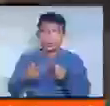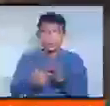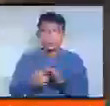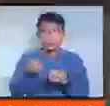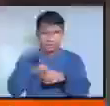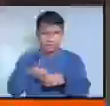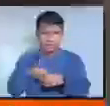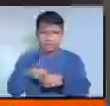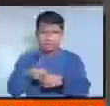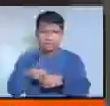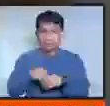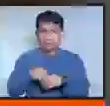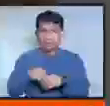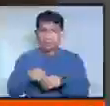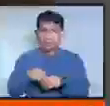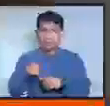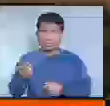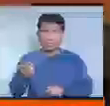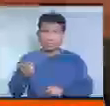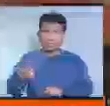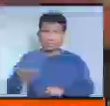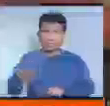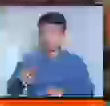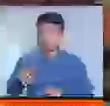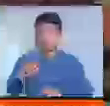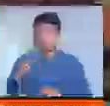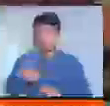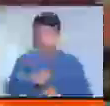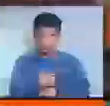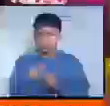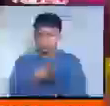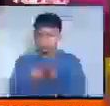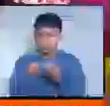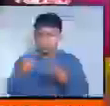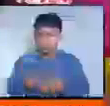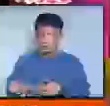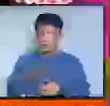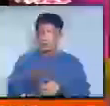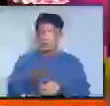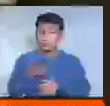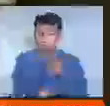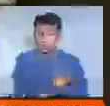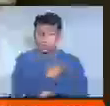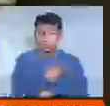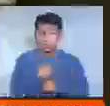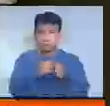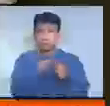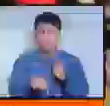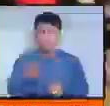E acetate na masama sa baga. Ito rin ang nakitang kemikal sa lung samples ng karamihan sa mga pasyenteng nagpositibo